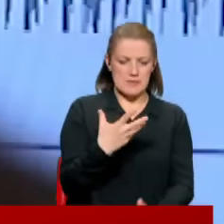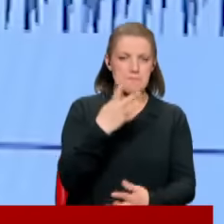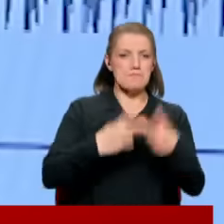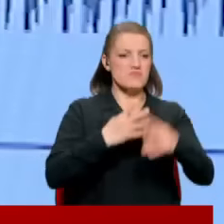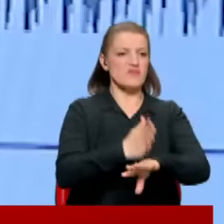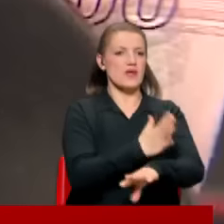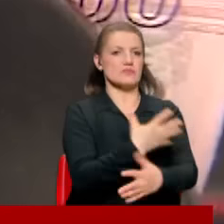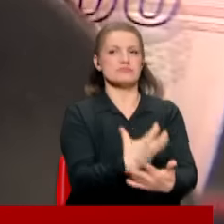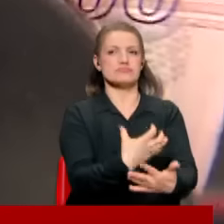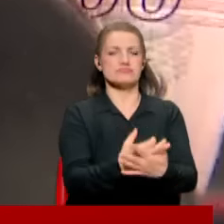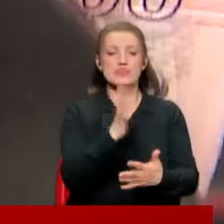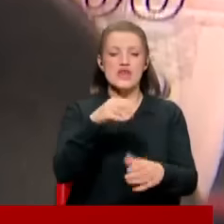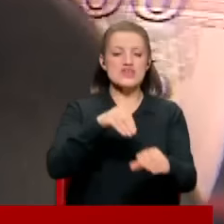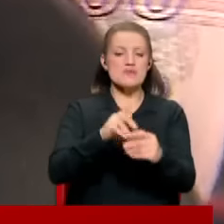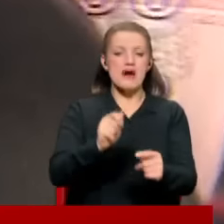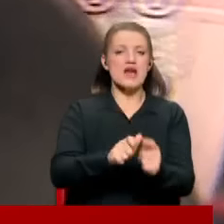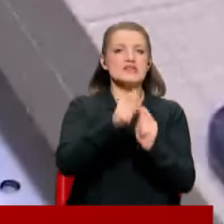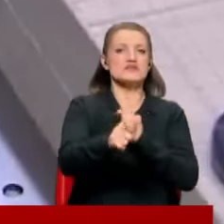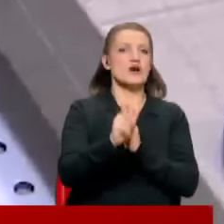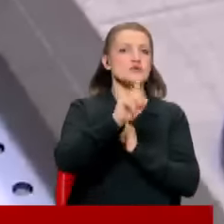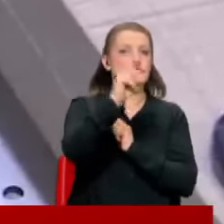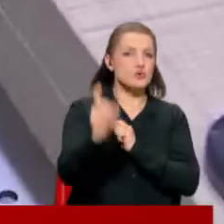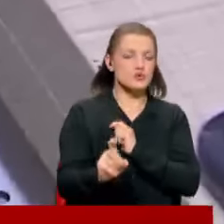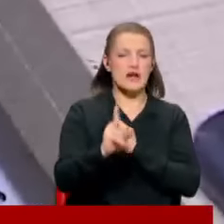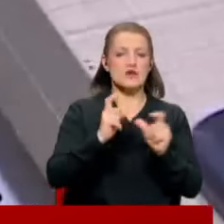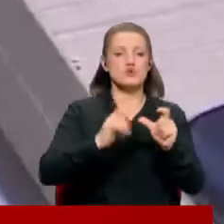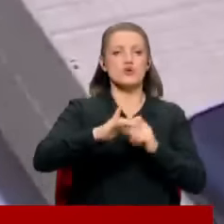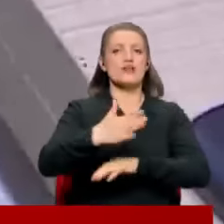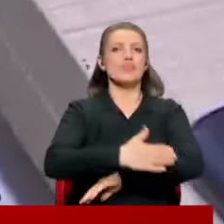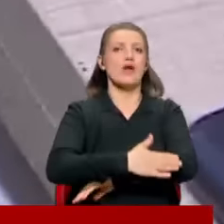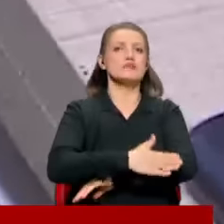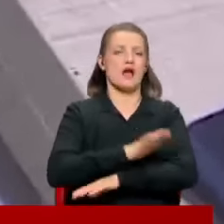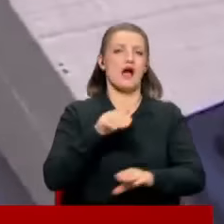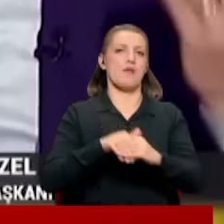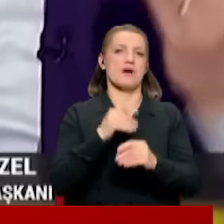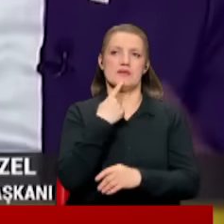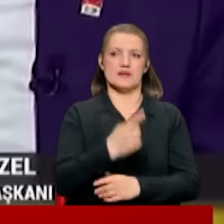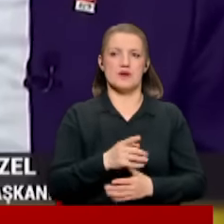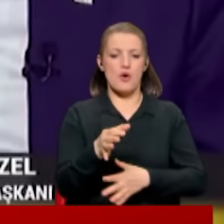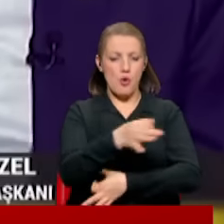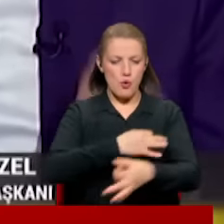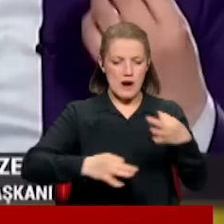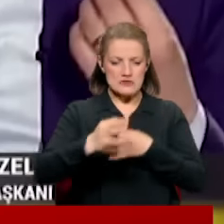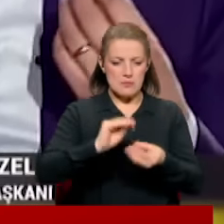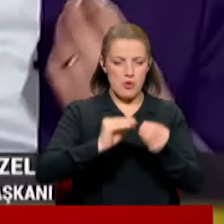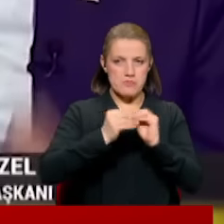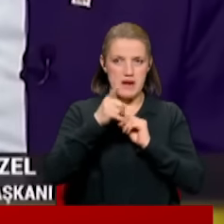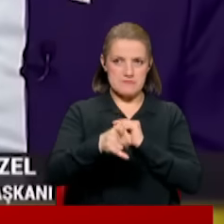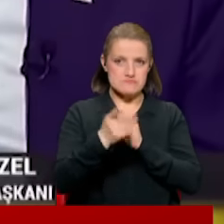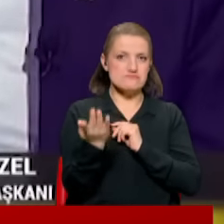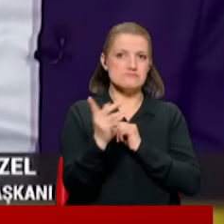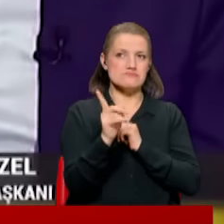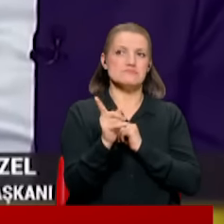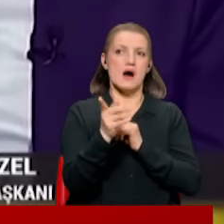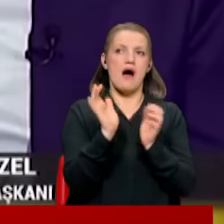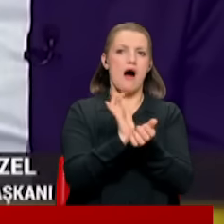bazı vatandaşlar. Ne için para yatacak sorusuna sosyal destek kampanyasından yanıtı aldılar. Organize bir mesele, kurumsal bir şekilde